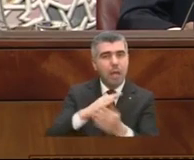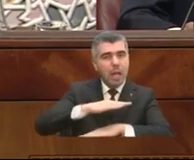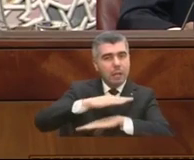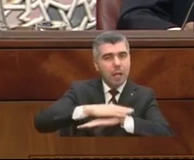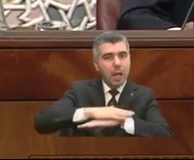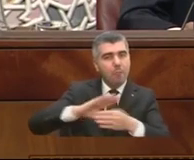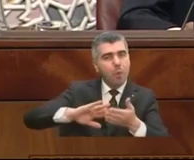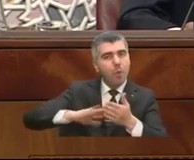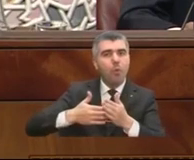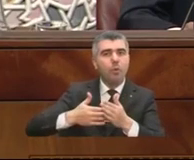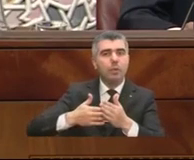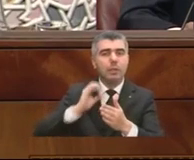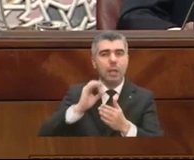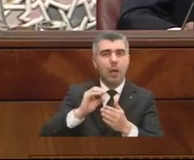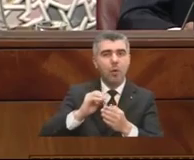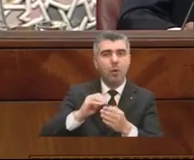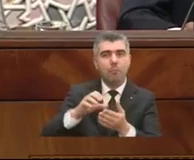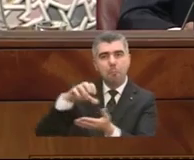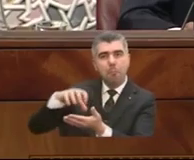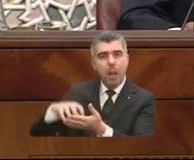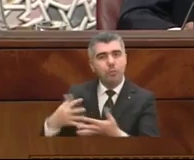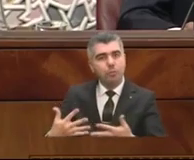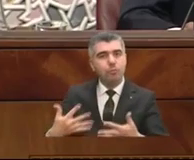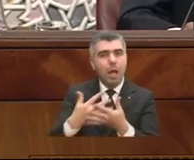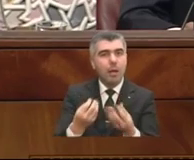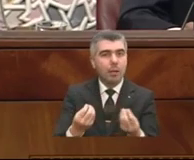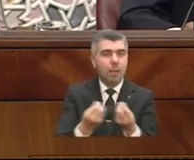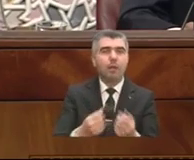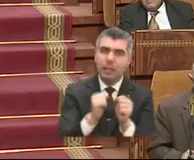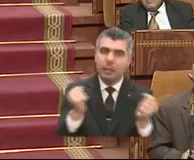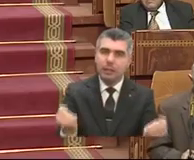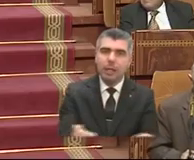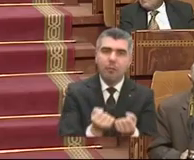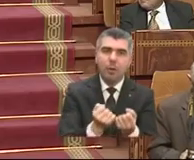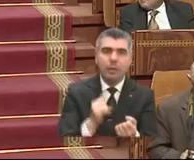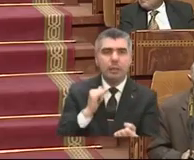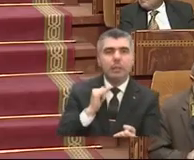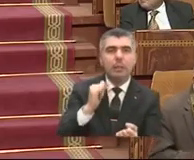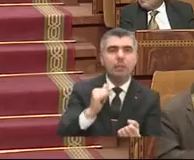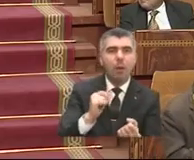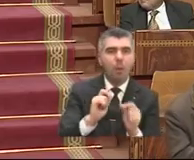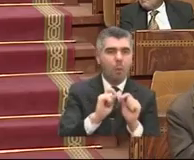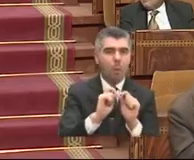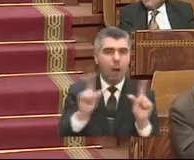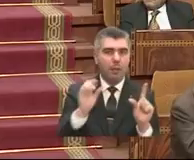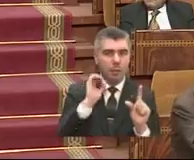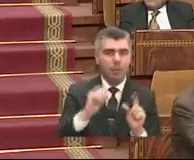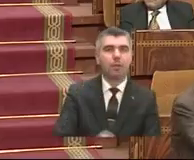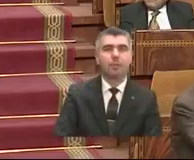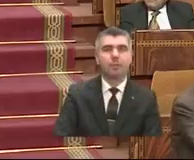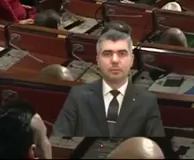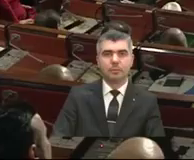احترام تام لسيادة الدول الشريكة، فإن برلمان المملكة المغربية